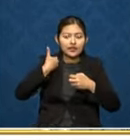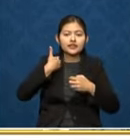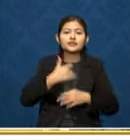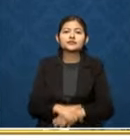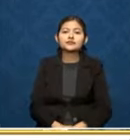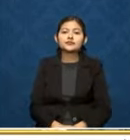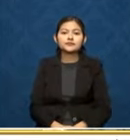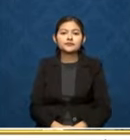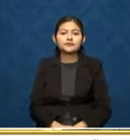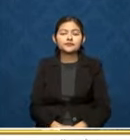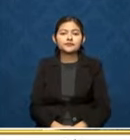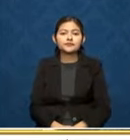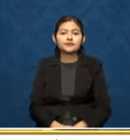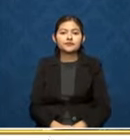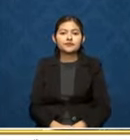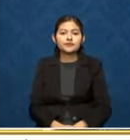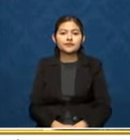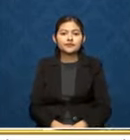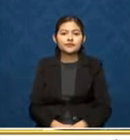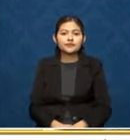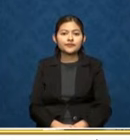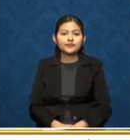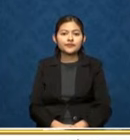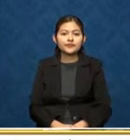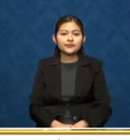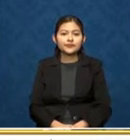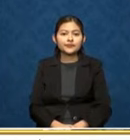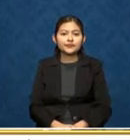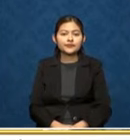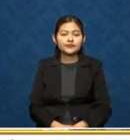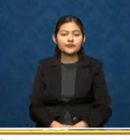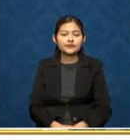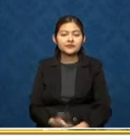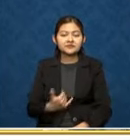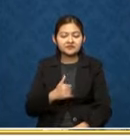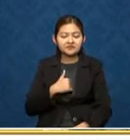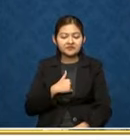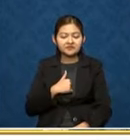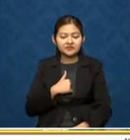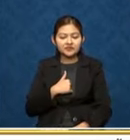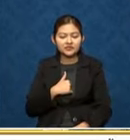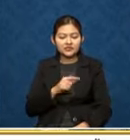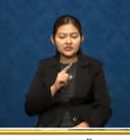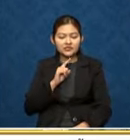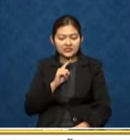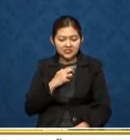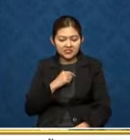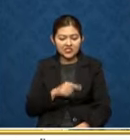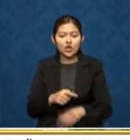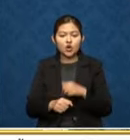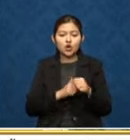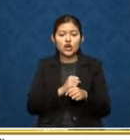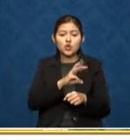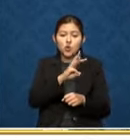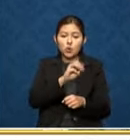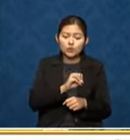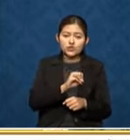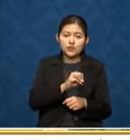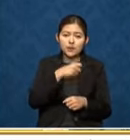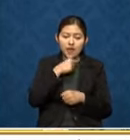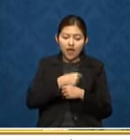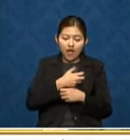ท่านประธานที่เคารพครับผมจะโทษคนรุ่นผมที่มีอายุ 60กว่าๆได้ไหมครับ